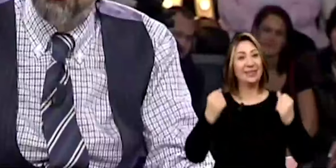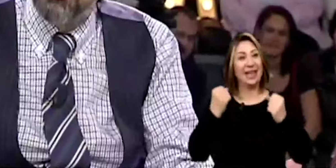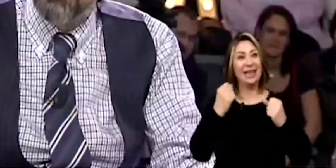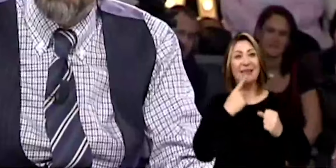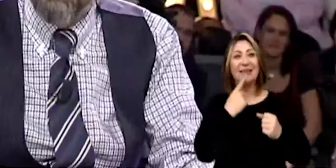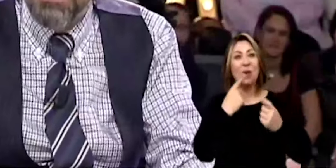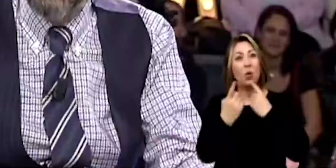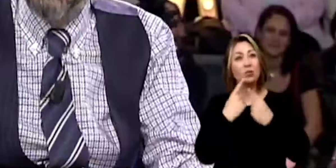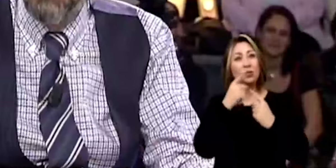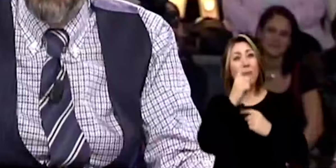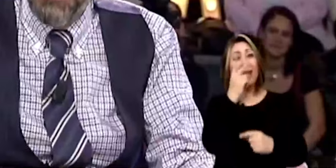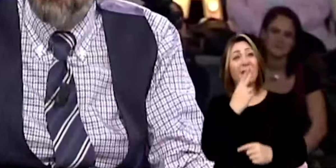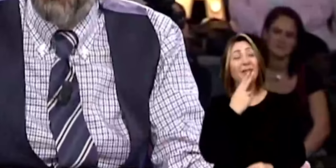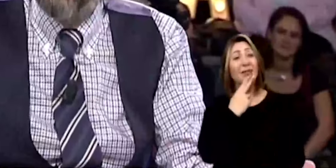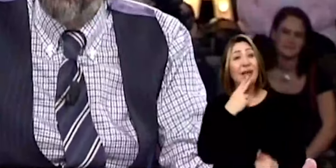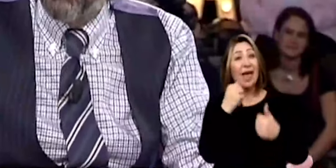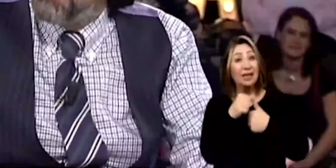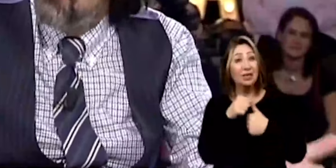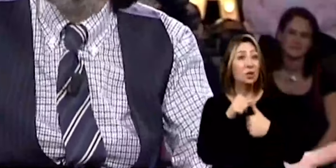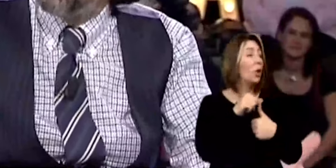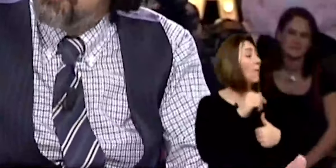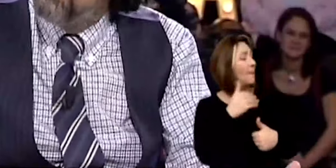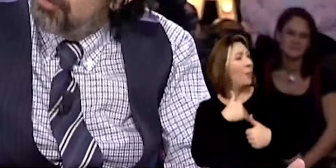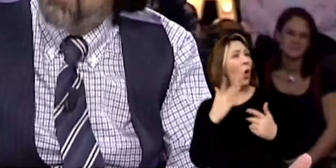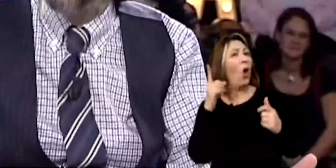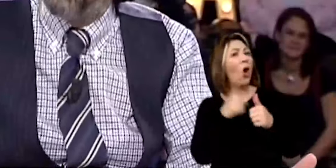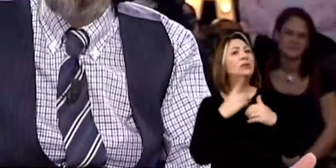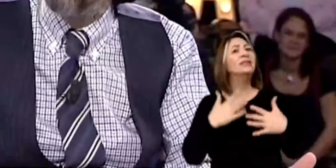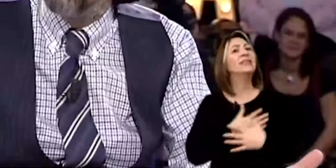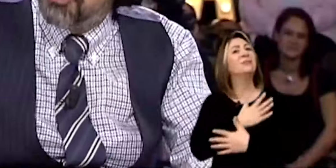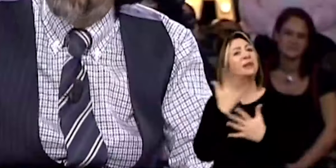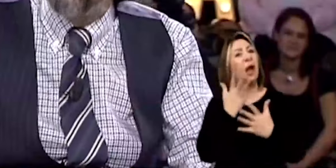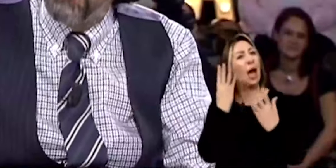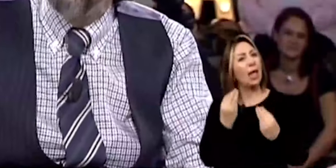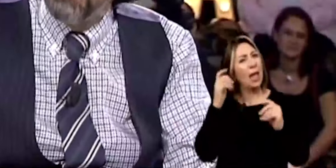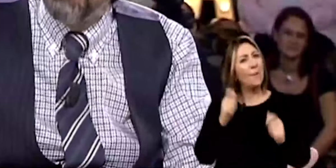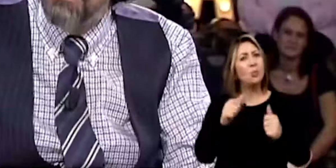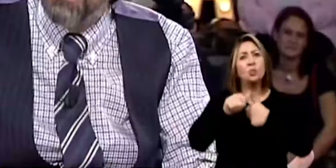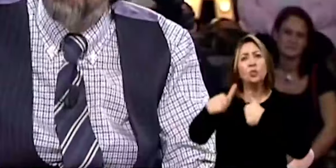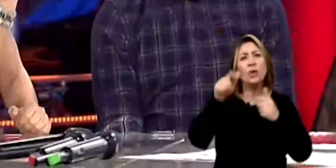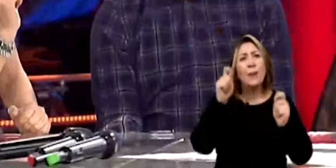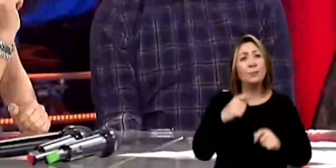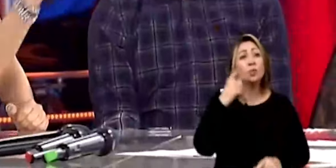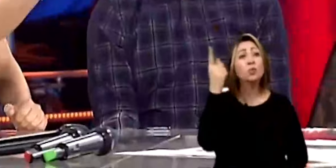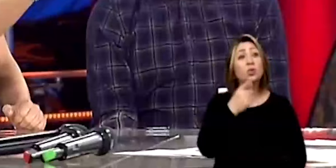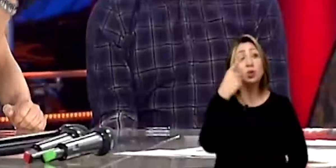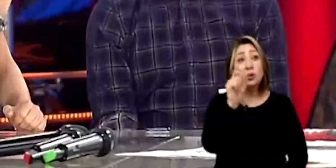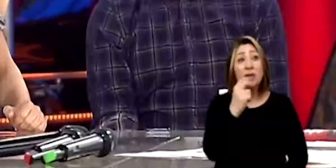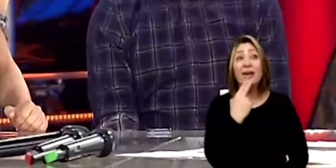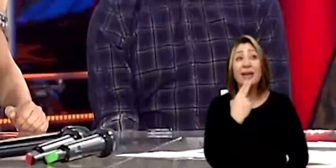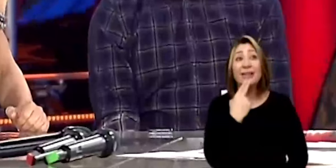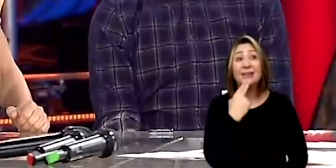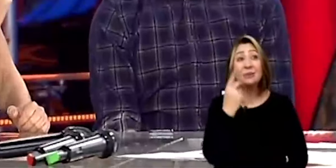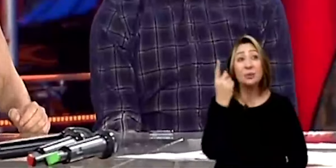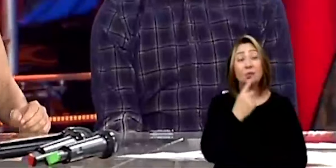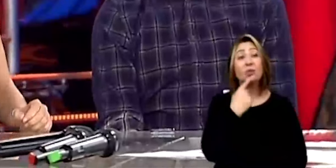böyle konuşuyorsunuz. Mesela bir kadın eşine dönüp de benim ön sevişmemi lütfen daha iyi tut, bir şey yap falan filan diyebilir. %90 kadın yine